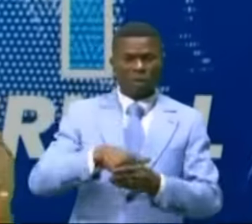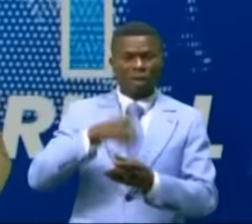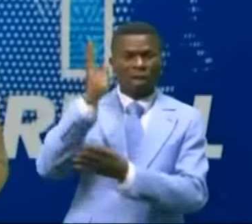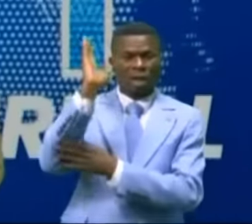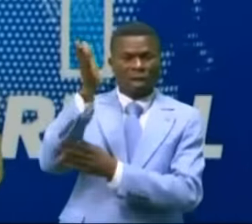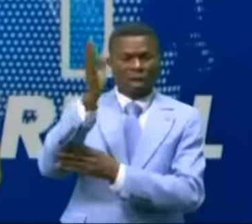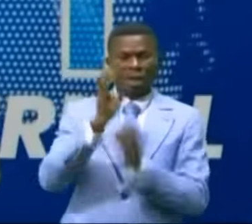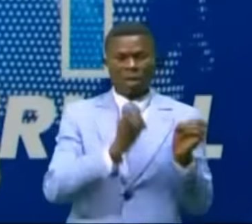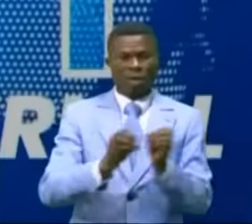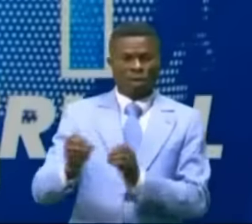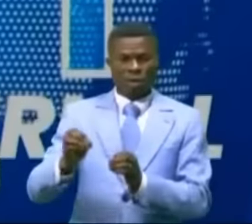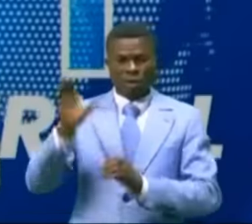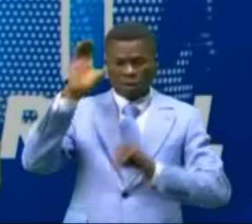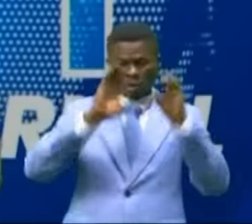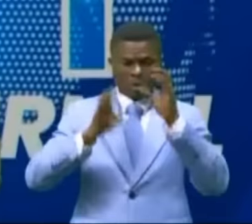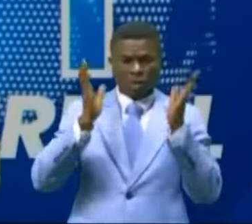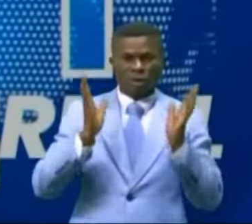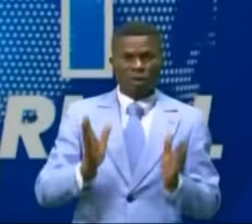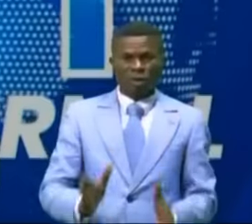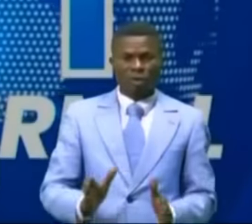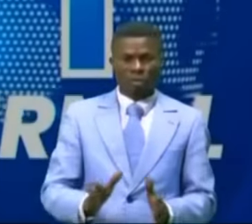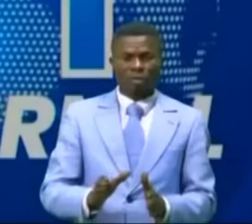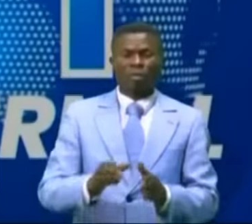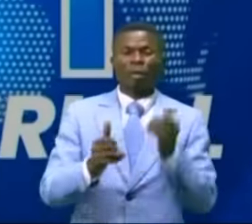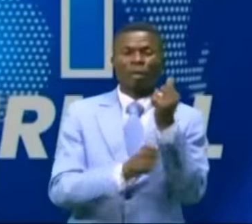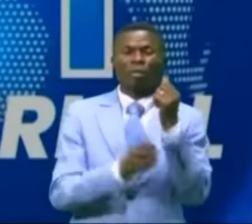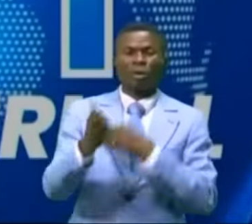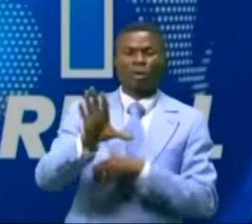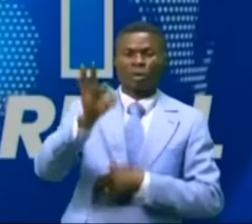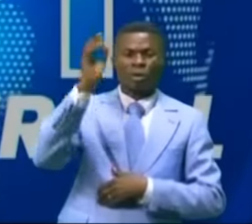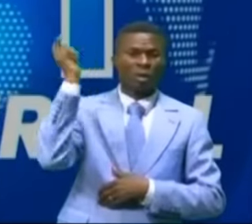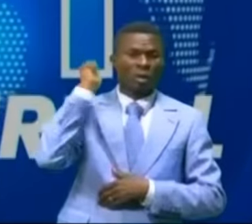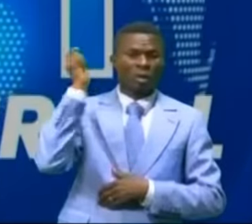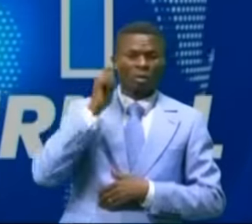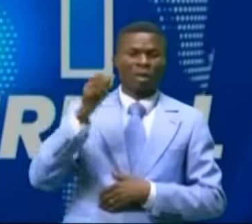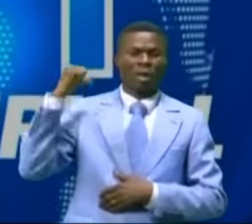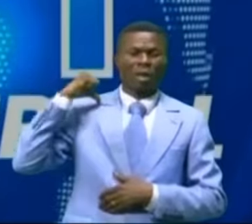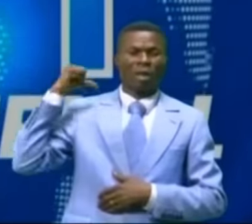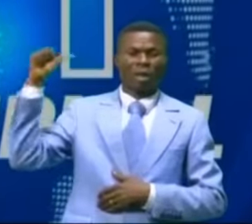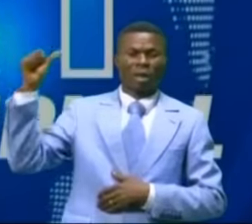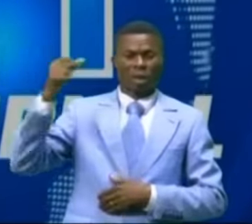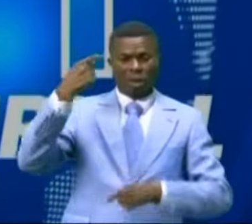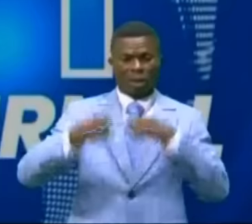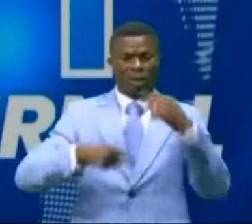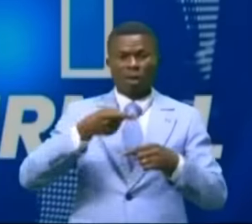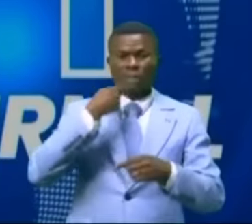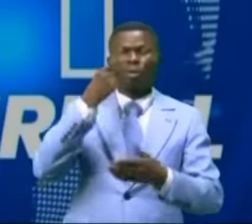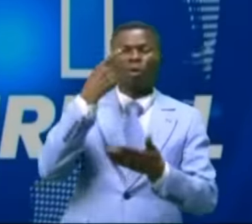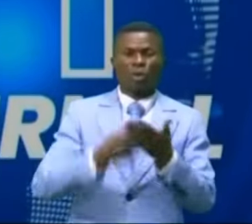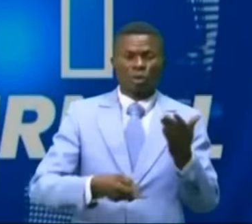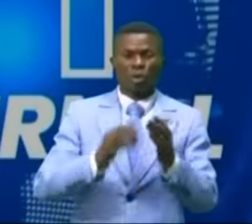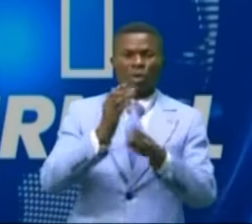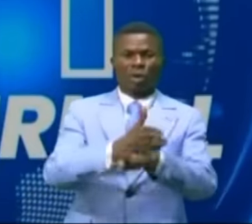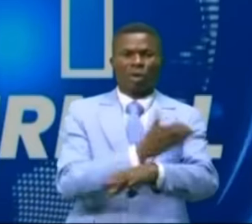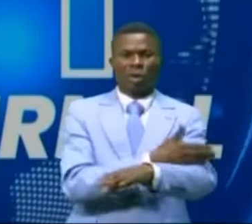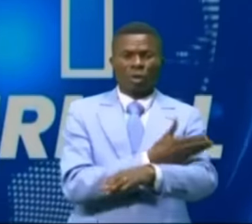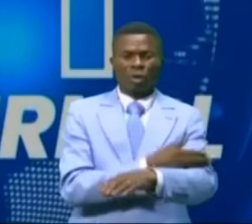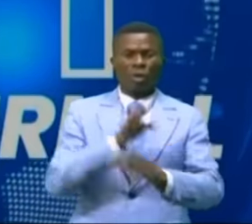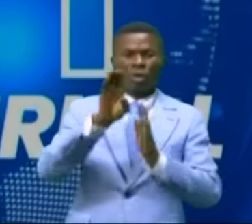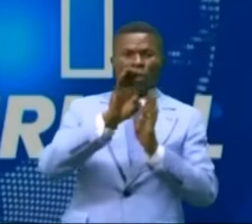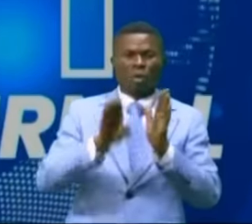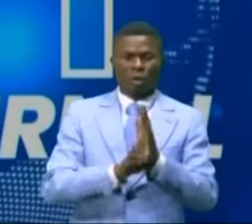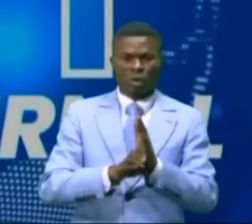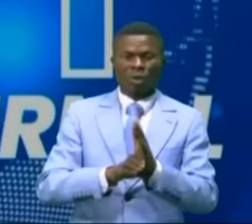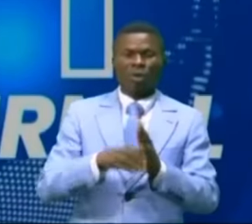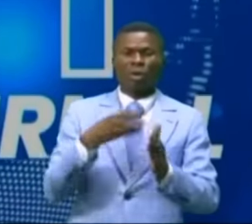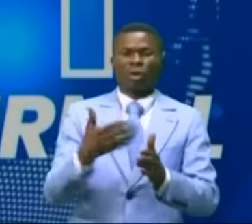conférence animée par des scientifiques. Parmi les orateurs, on retient le professeur André Mbata. Le débat a tourné autour de l'évolution de la condition de